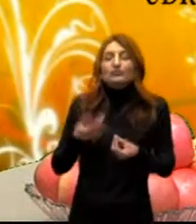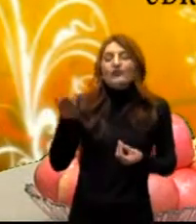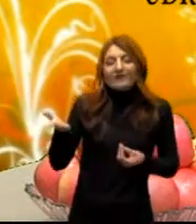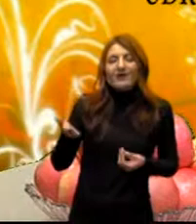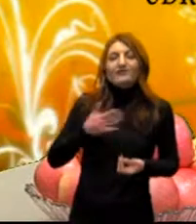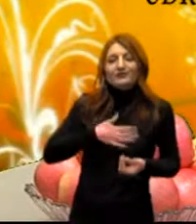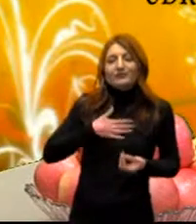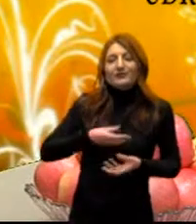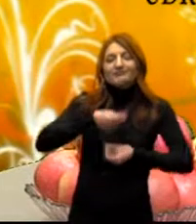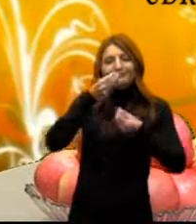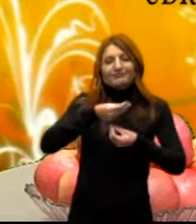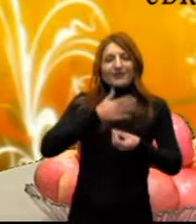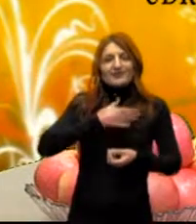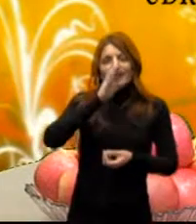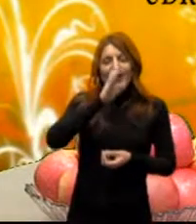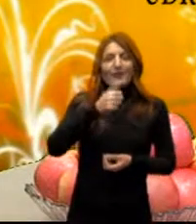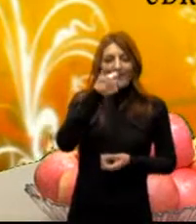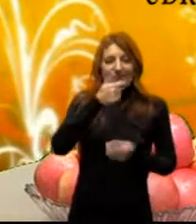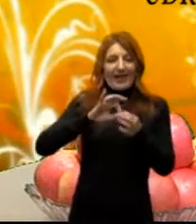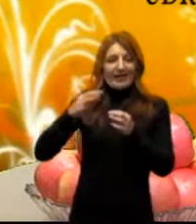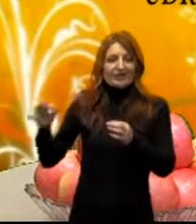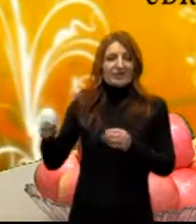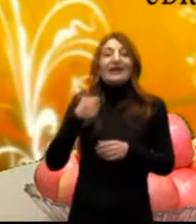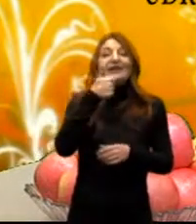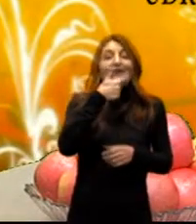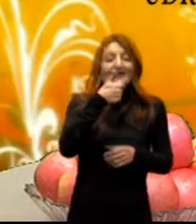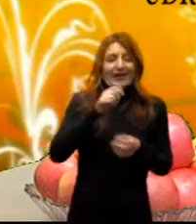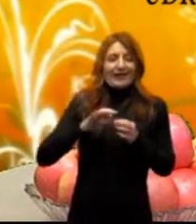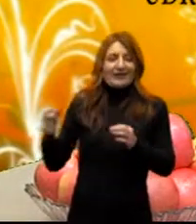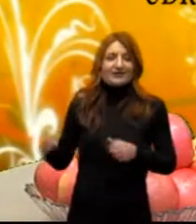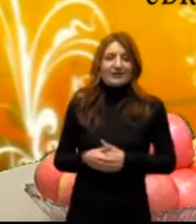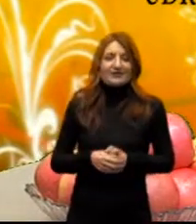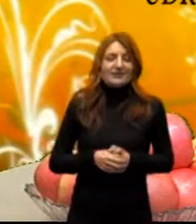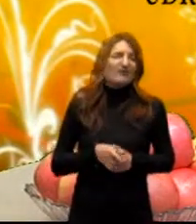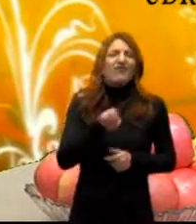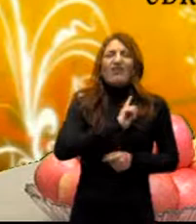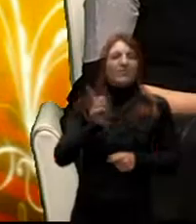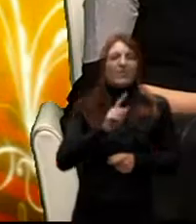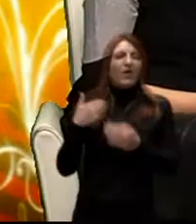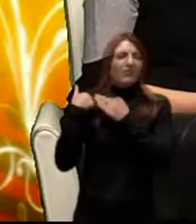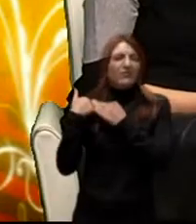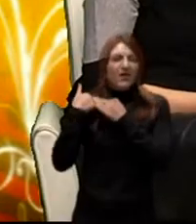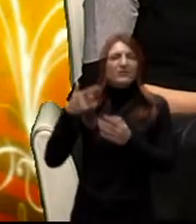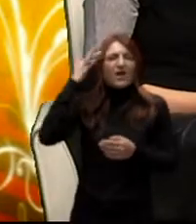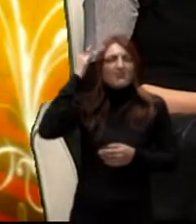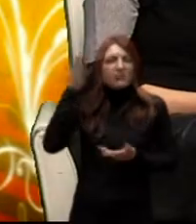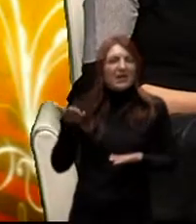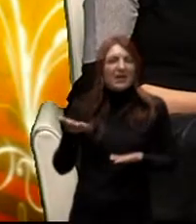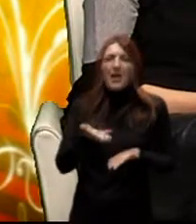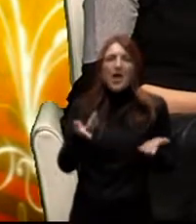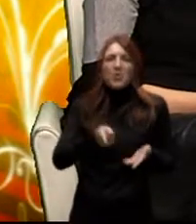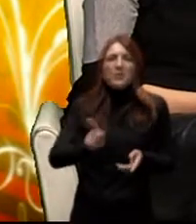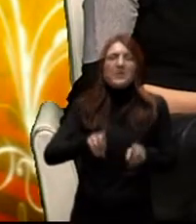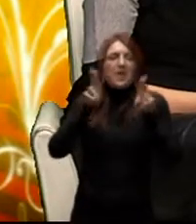našim gledateljima kazali? Evo, u jednoj rečenici, u jednoj rečenici. Da se ne opterećuju sa brigama koje nisu u stvari